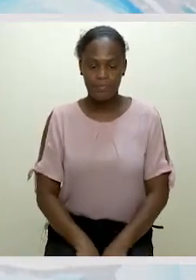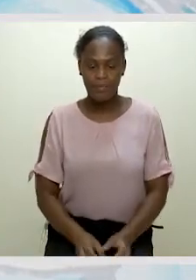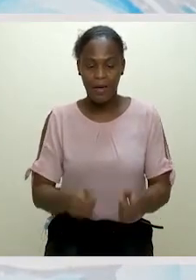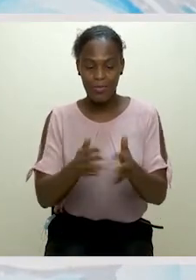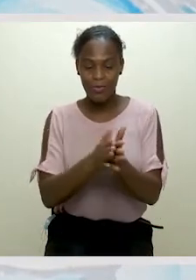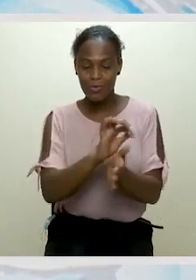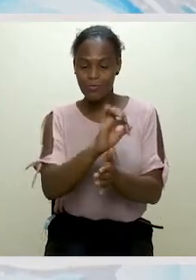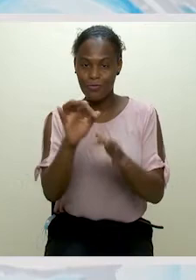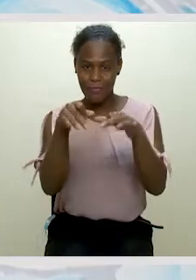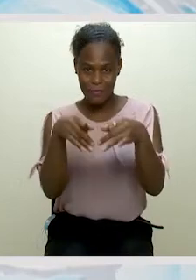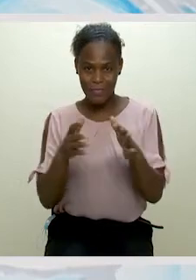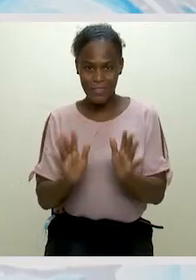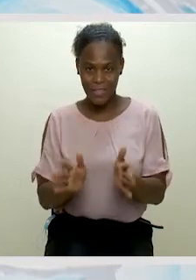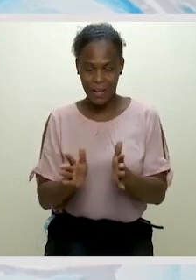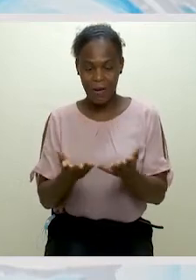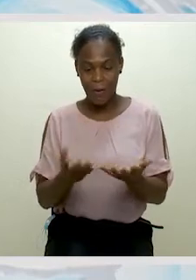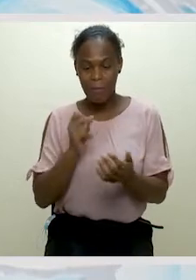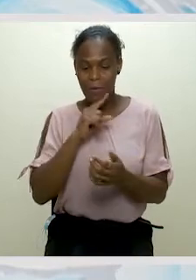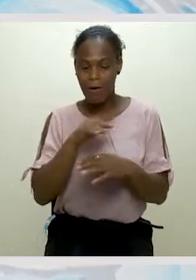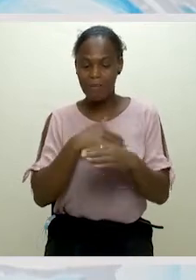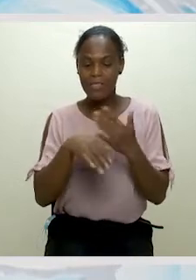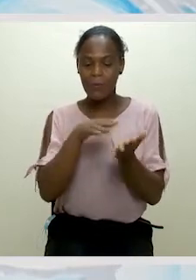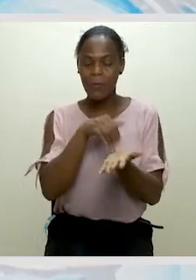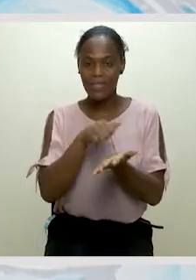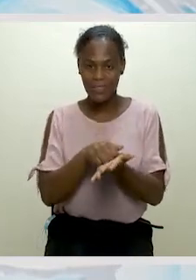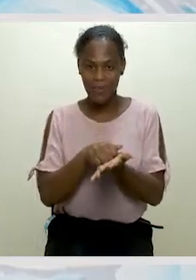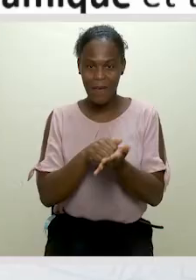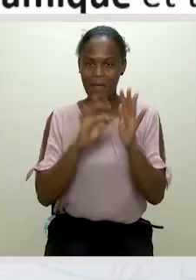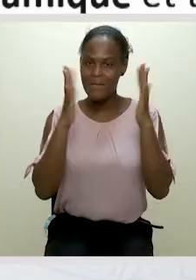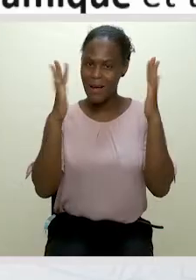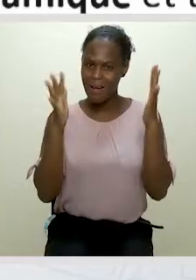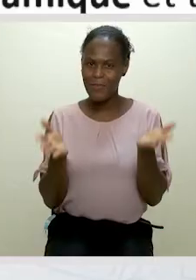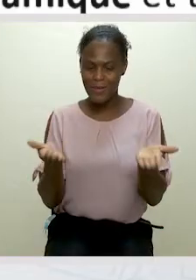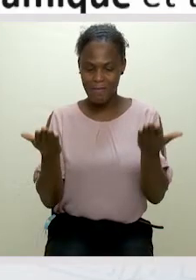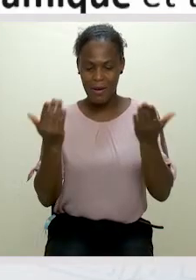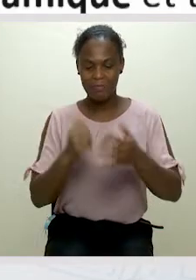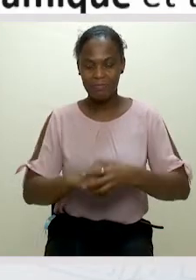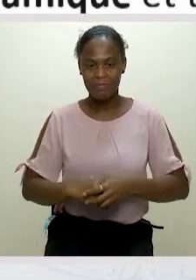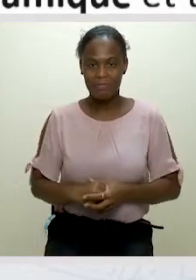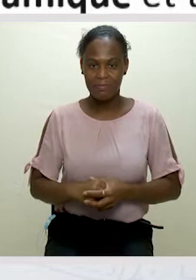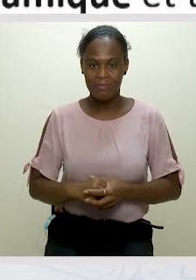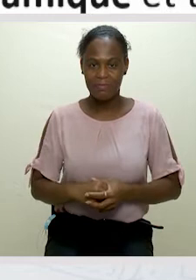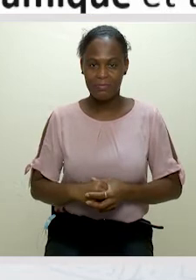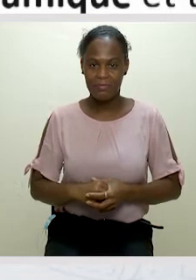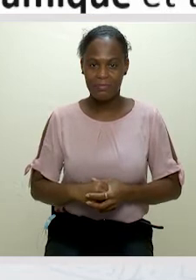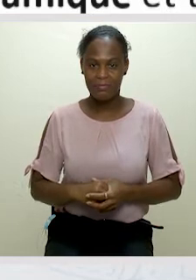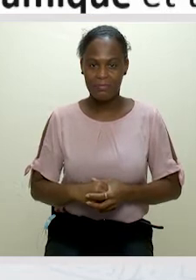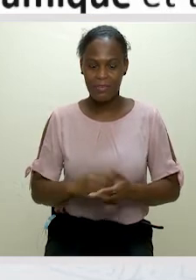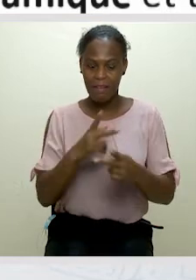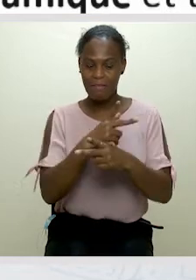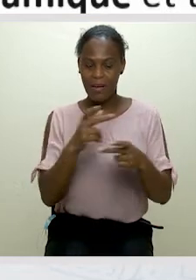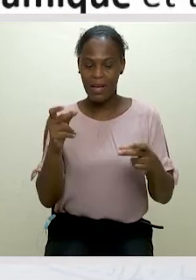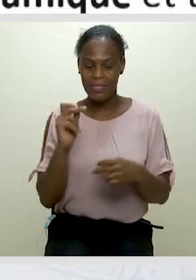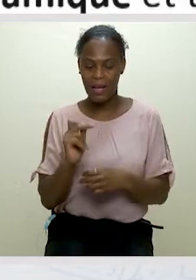terminé? On peut passer à la correction? Bravo, on y va. La phrase A.